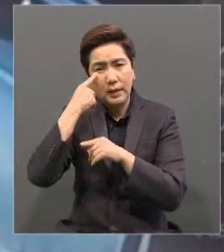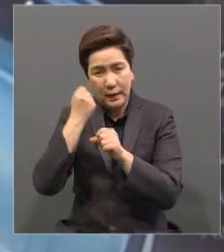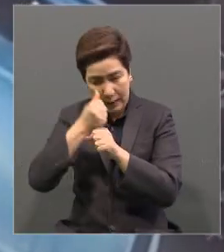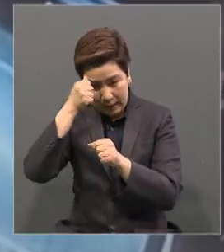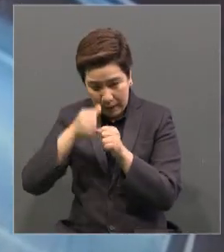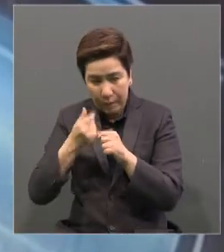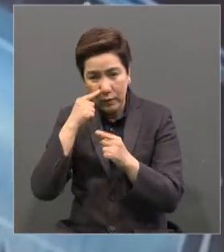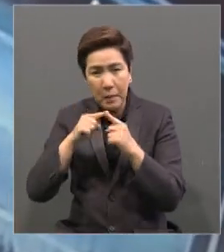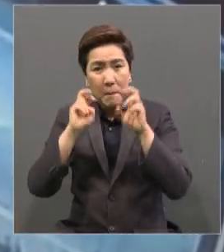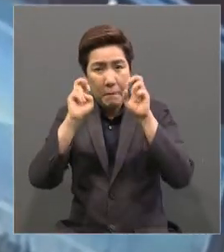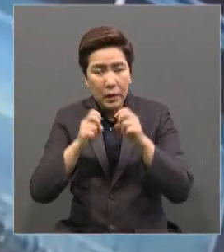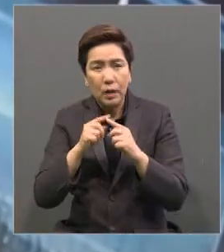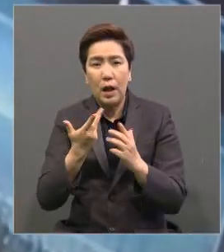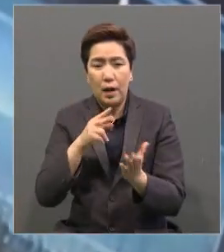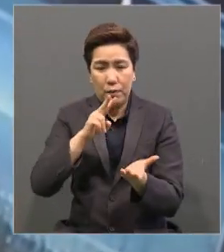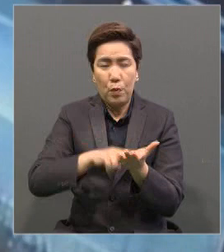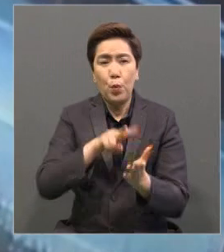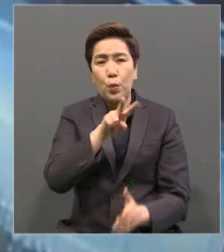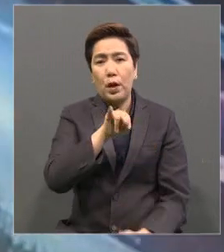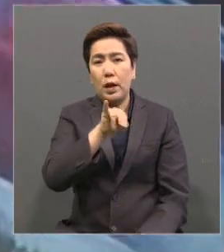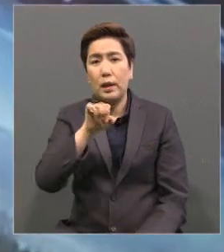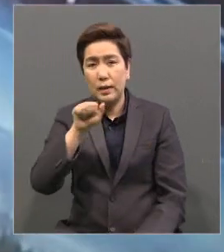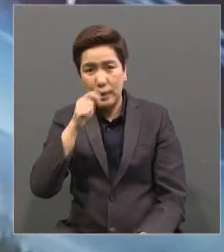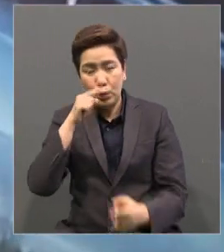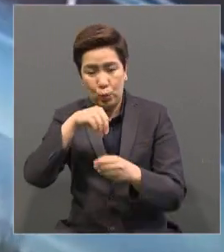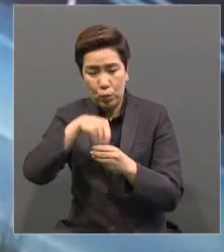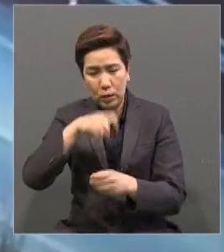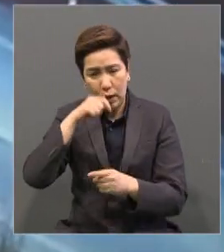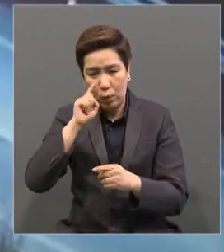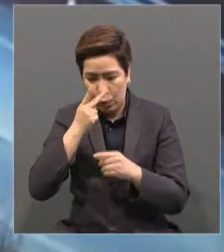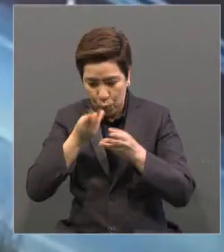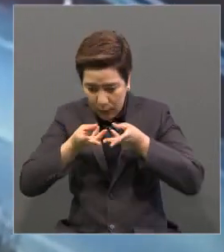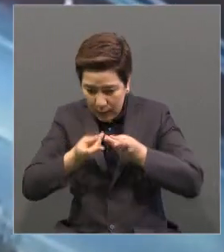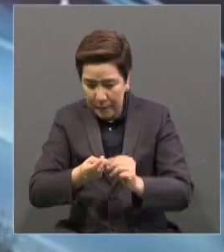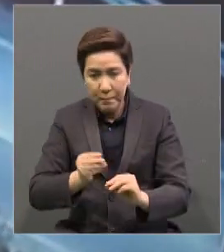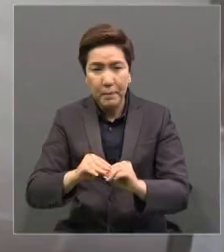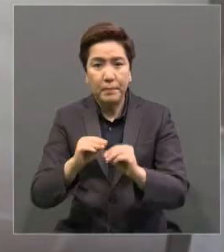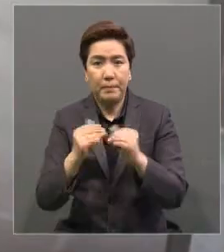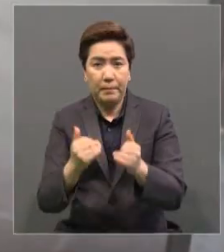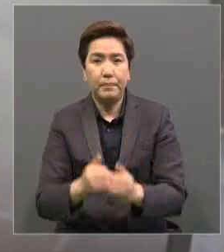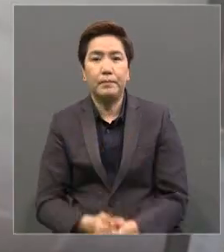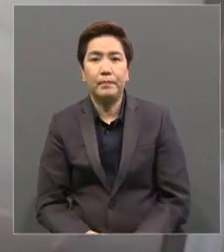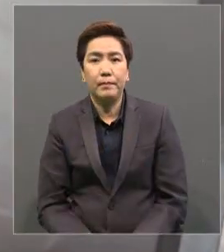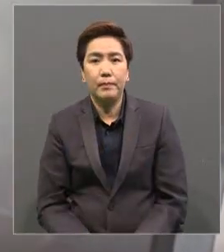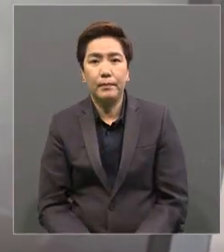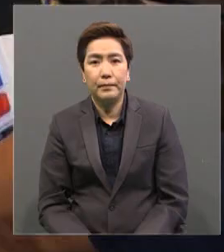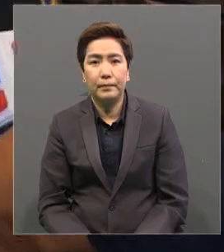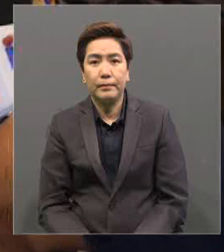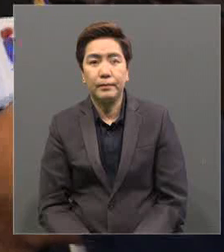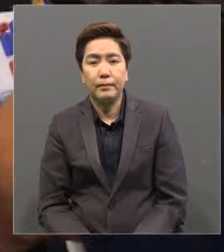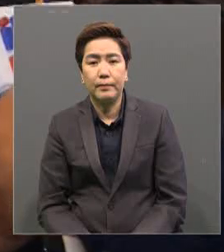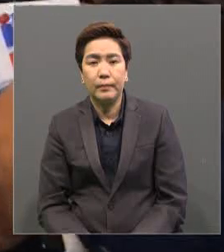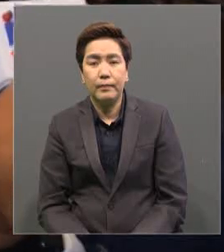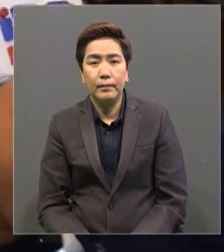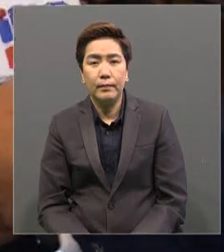ทเรียนรวมถึงประเด็นการขอวีซ่า on arrival การอยู่ในประเทศน่าจะต้องทำให้เข้มงวดมากขึ้นด้วยค่ะ ควบคุม